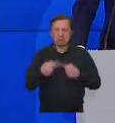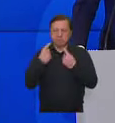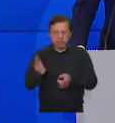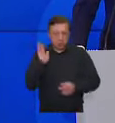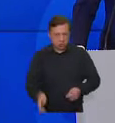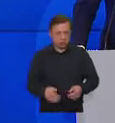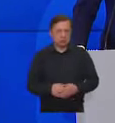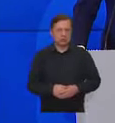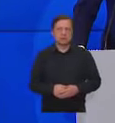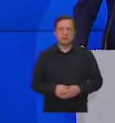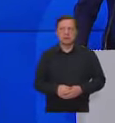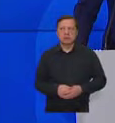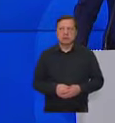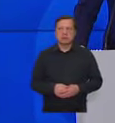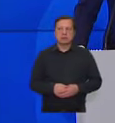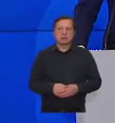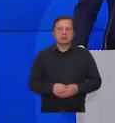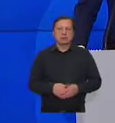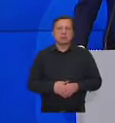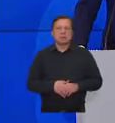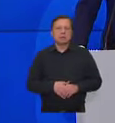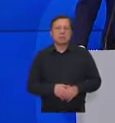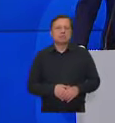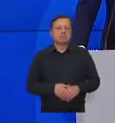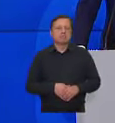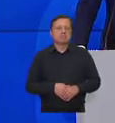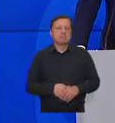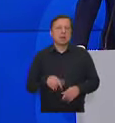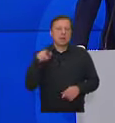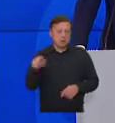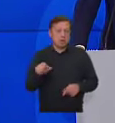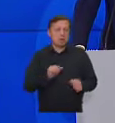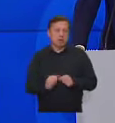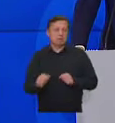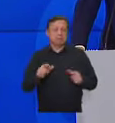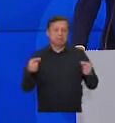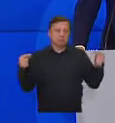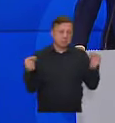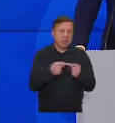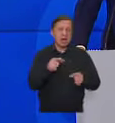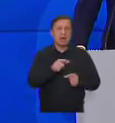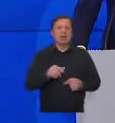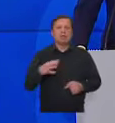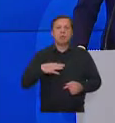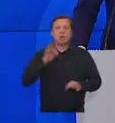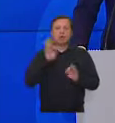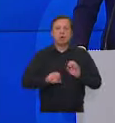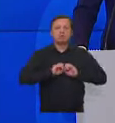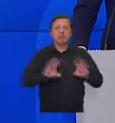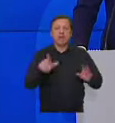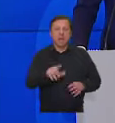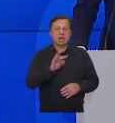oczywiście ona odpowiada szczegółowo przez nas przedstawionej tarczy antykryzysowej. W odniesieniu do tej